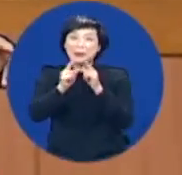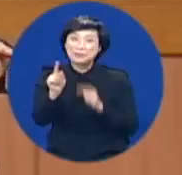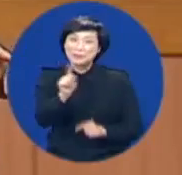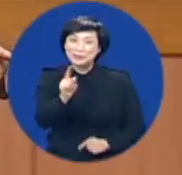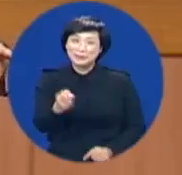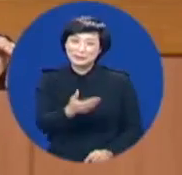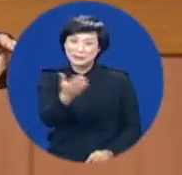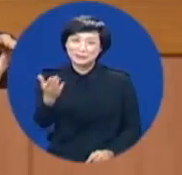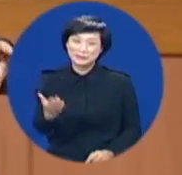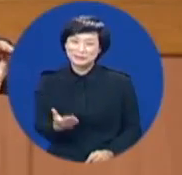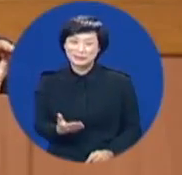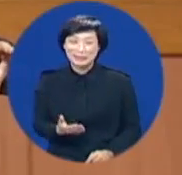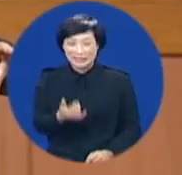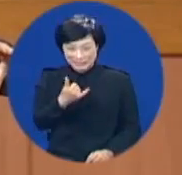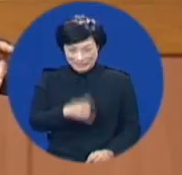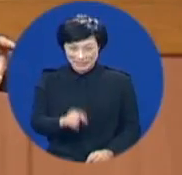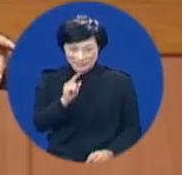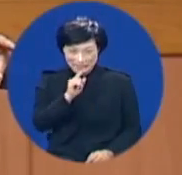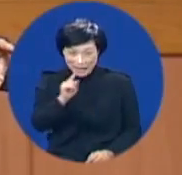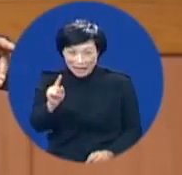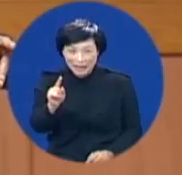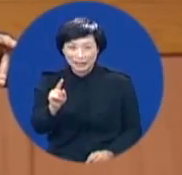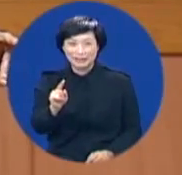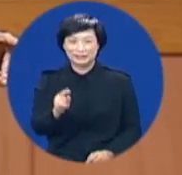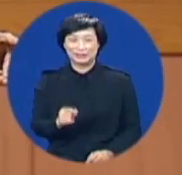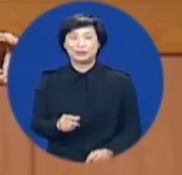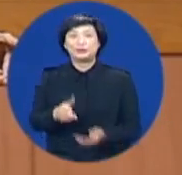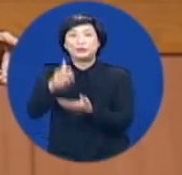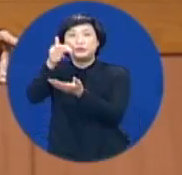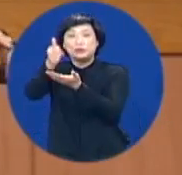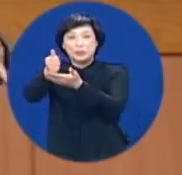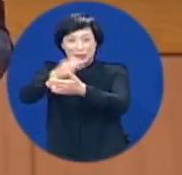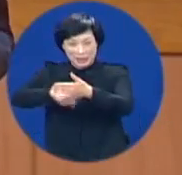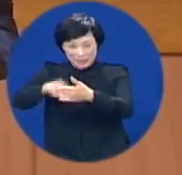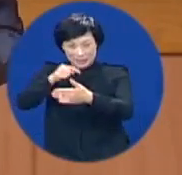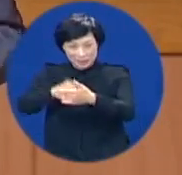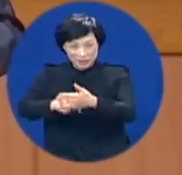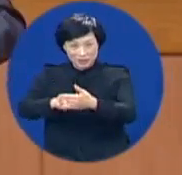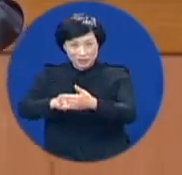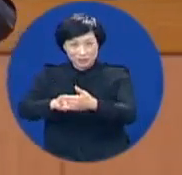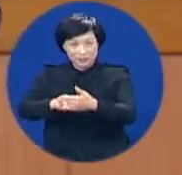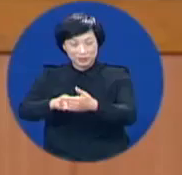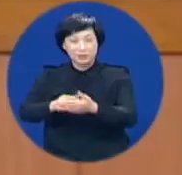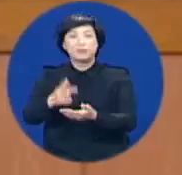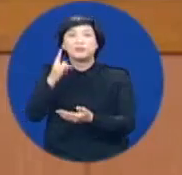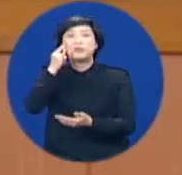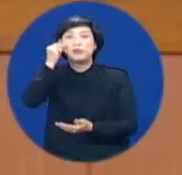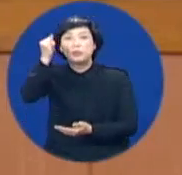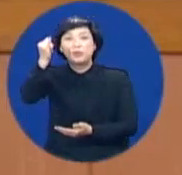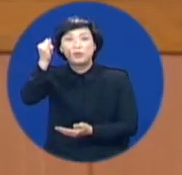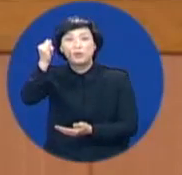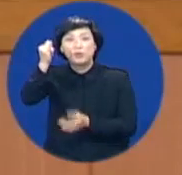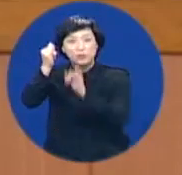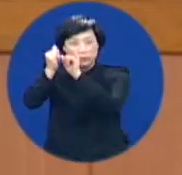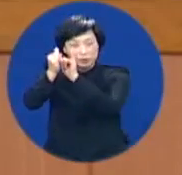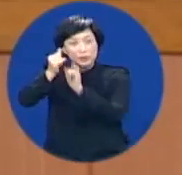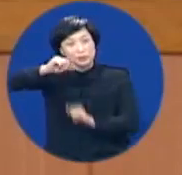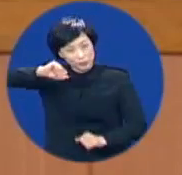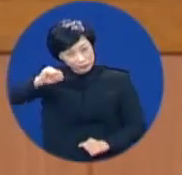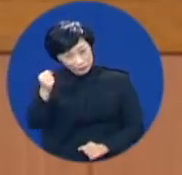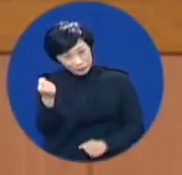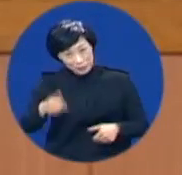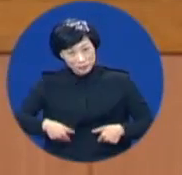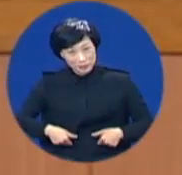자녀들아 주 안에서 부모에게 순종하라.